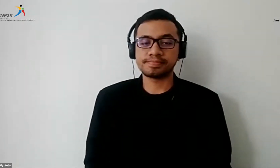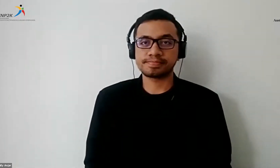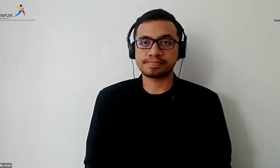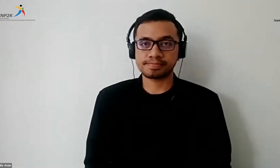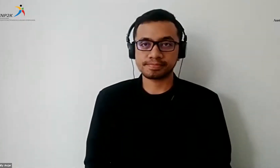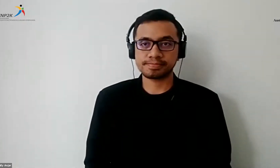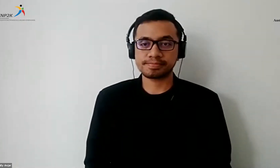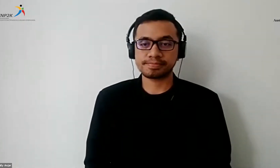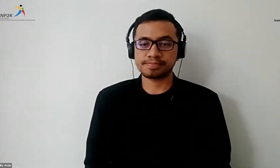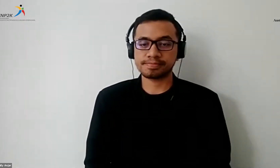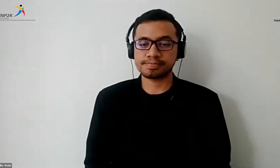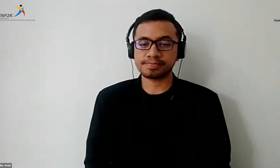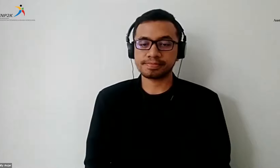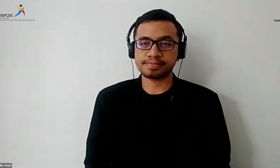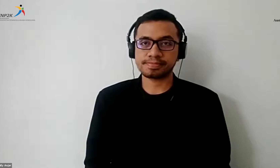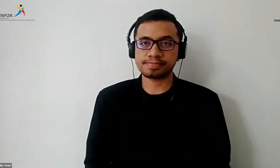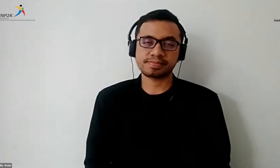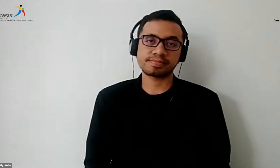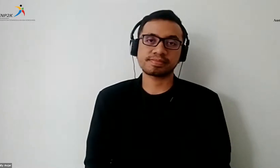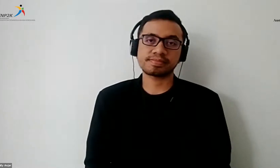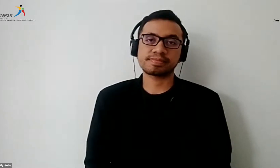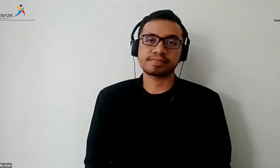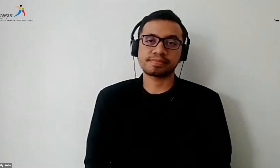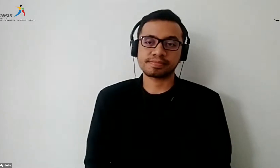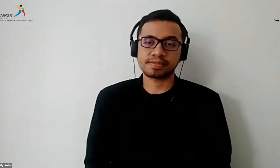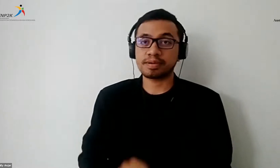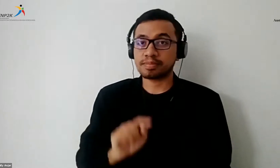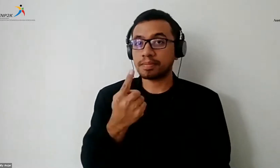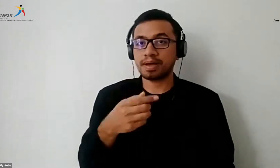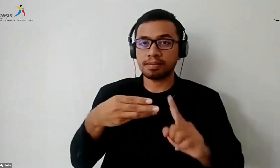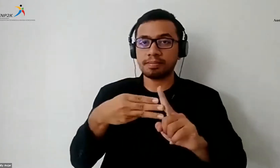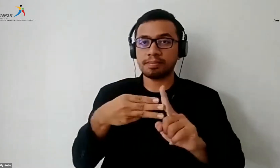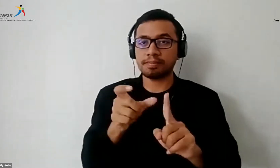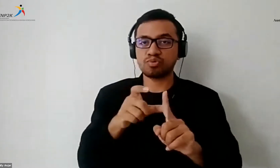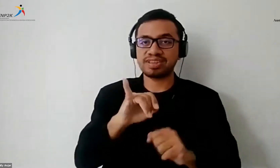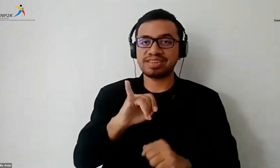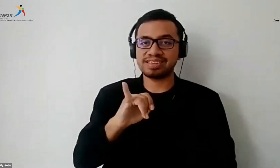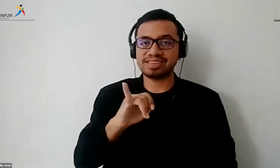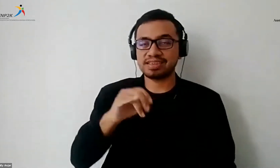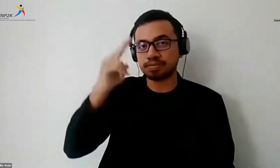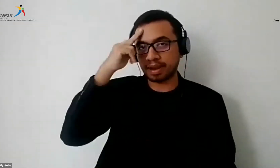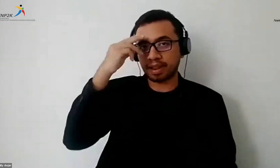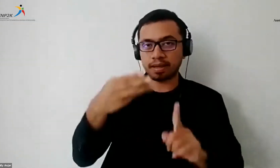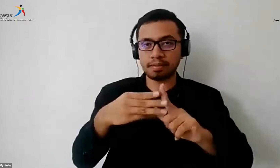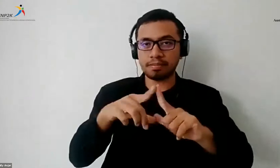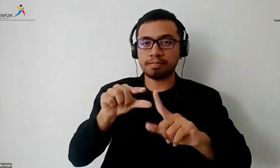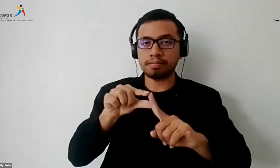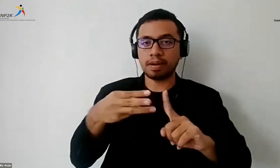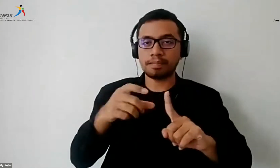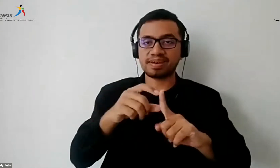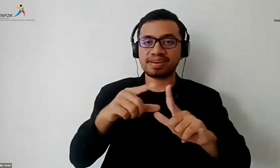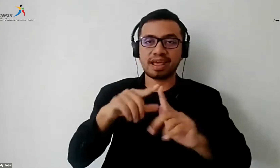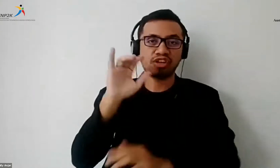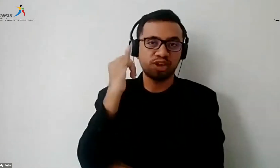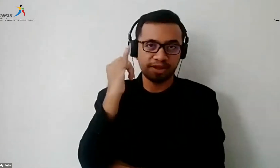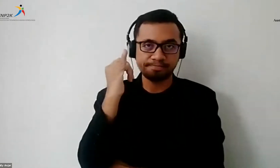Urutannya kurang lebih nanti kita akan mulai dari Pak Budi Wibowo, ya, Kepala Bapeda Daerah Istimewa Yogyakarta.